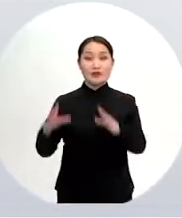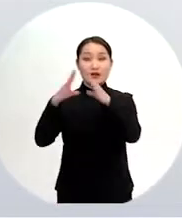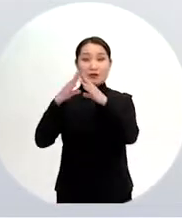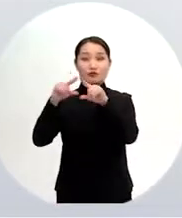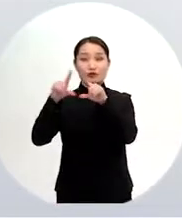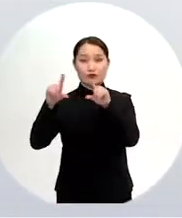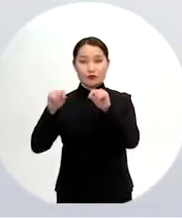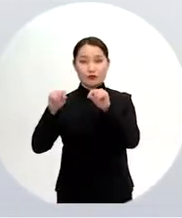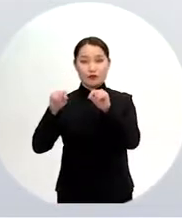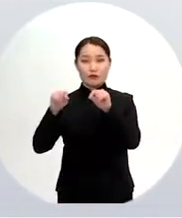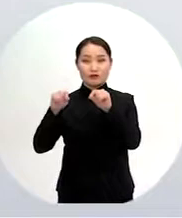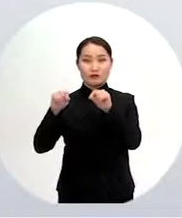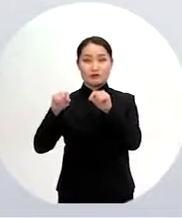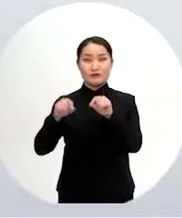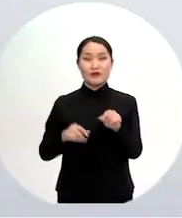14 дөрвөлжин.